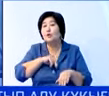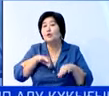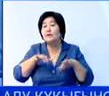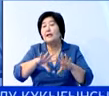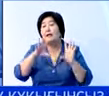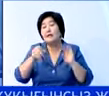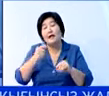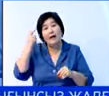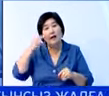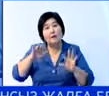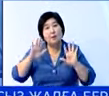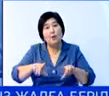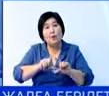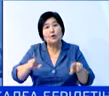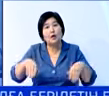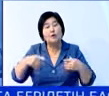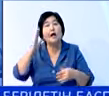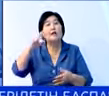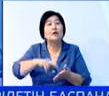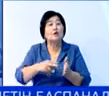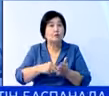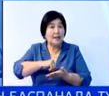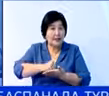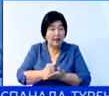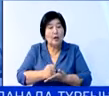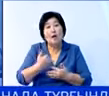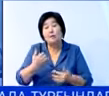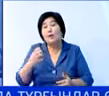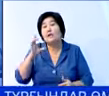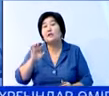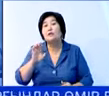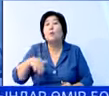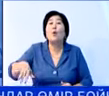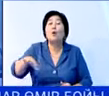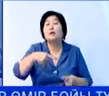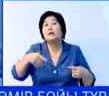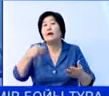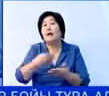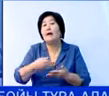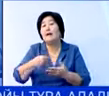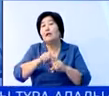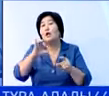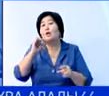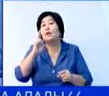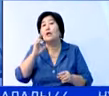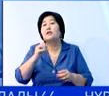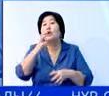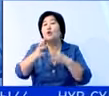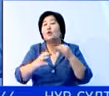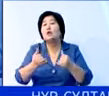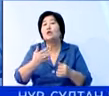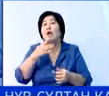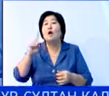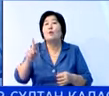нәтижесін ғылыми ортаға ұсынып, алдағы жоспарды нақтылау. Мәселен, Сыр бойындағы бірнеше құнды нысан ЮНЕСКО-ның дүниежүзілік мұралар